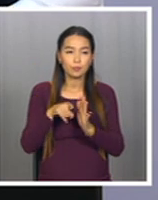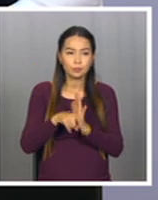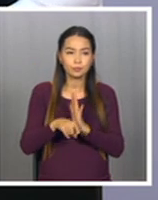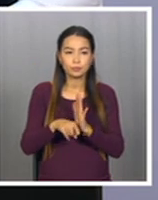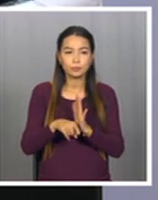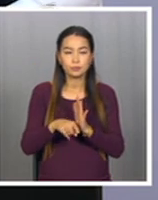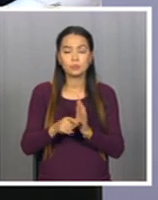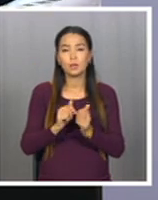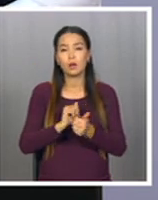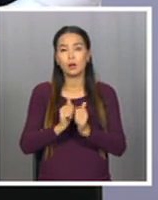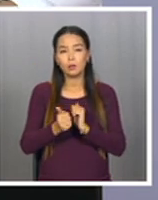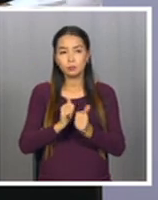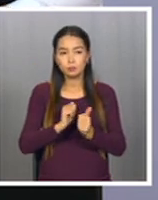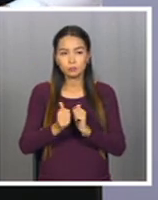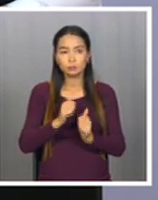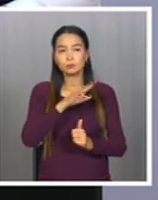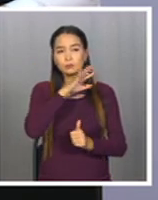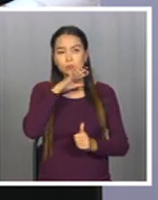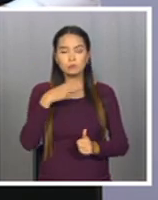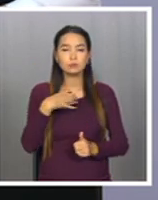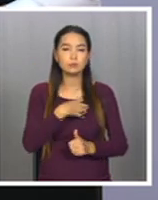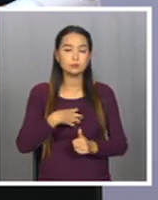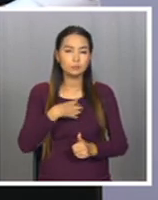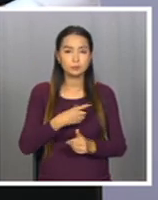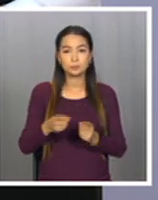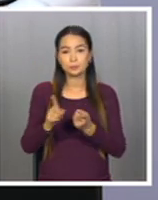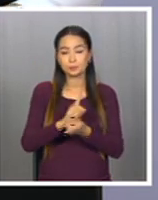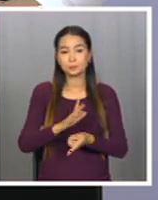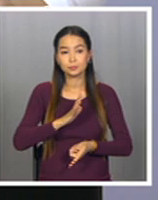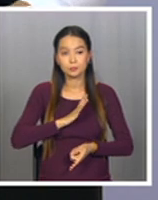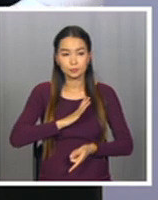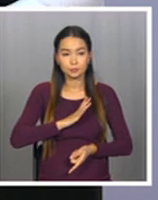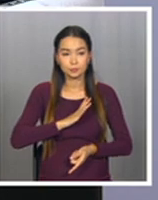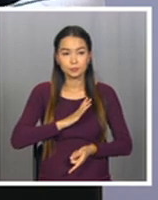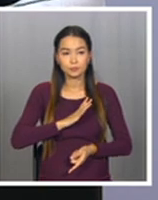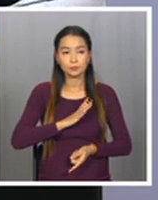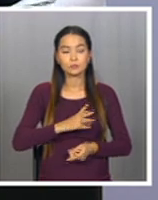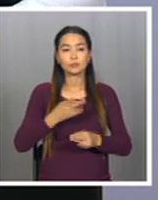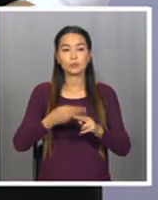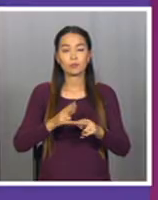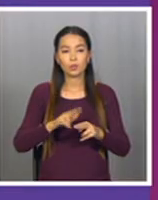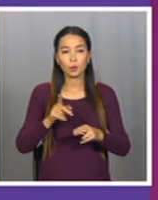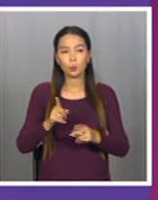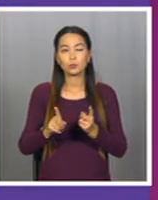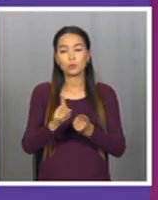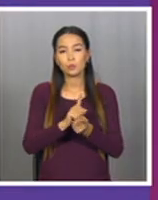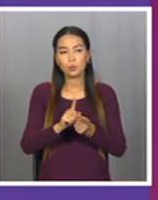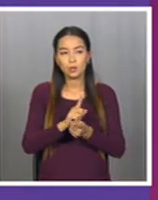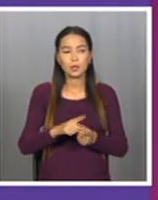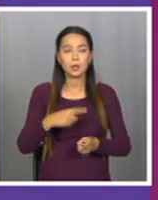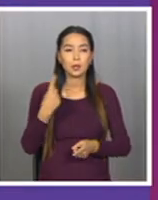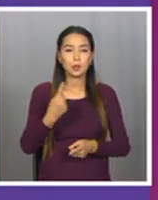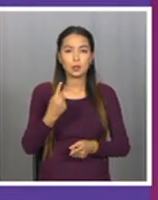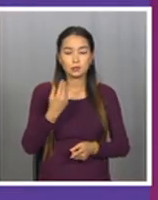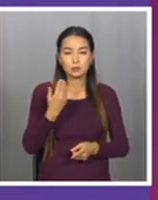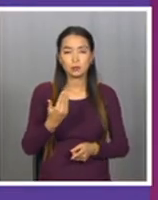үдерістердің ауысуына көп әсерін тигізген болатын. Осы көшпелілер бірінші